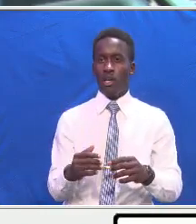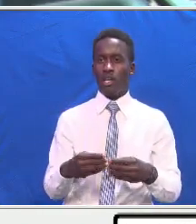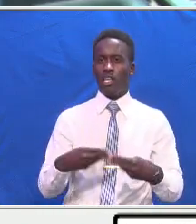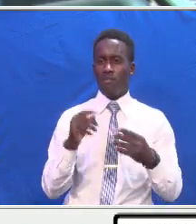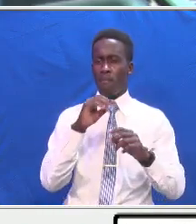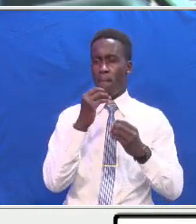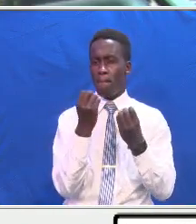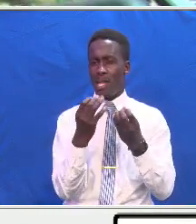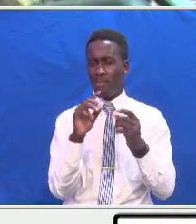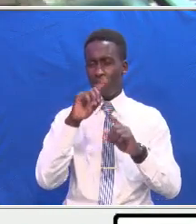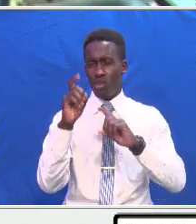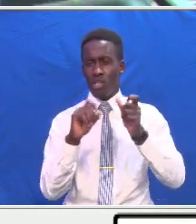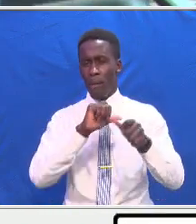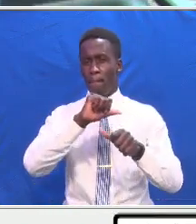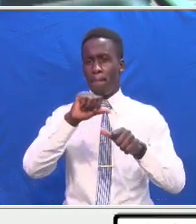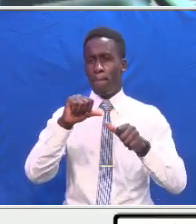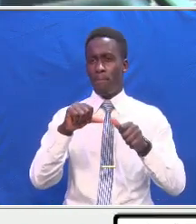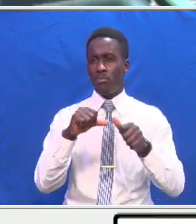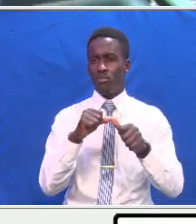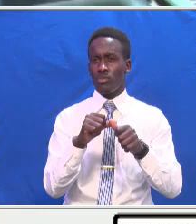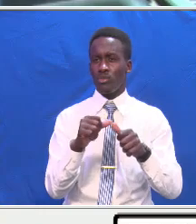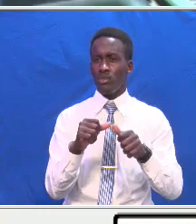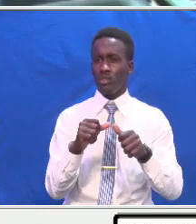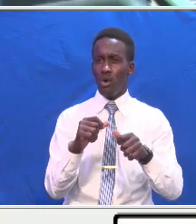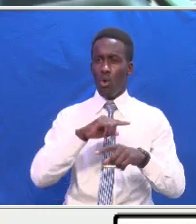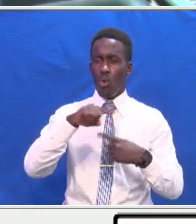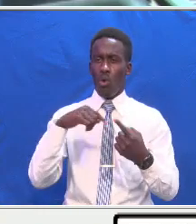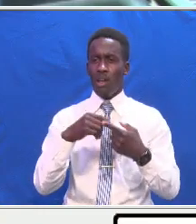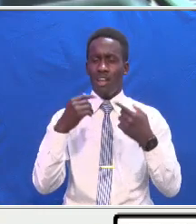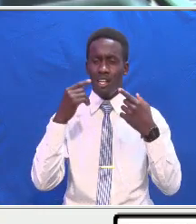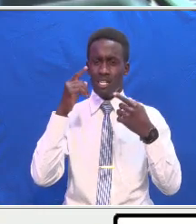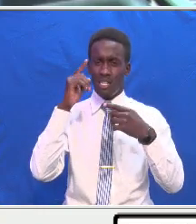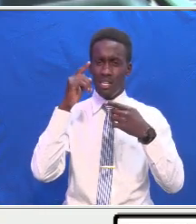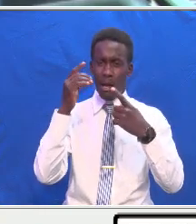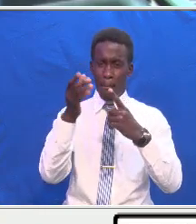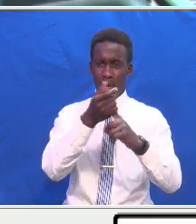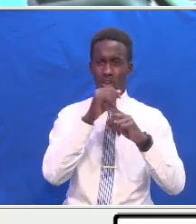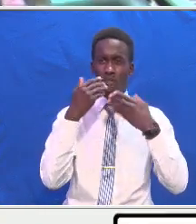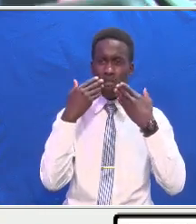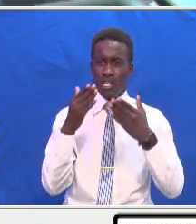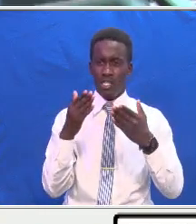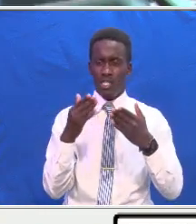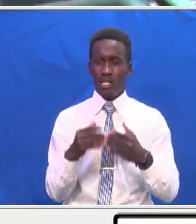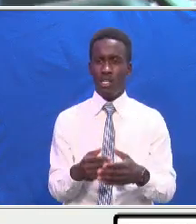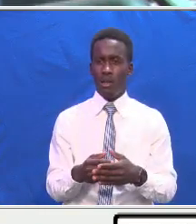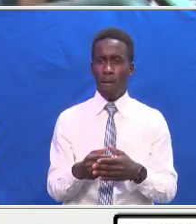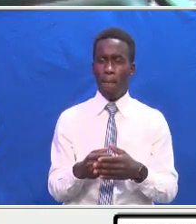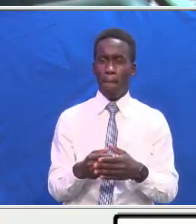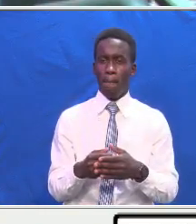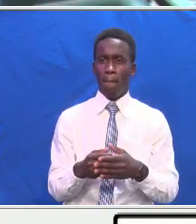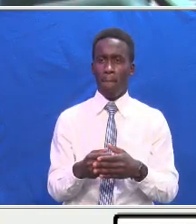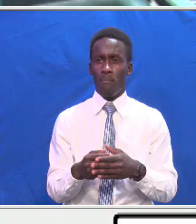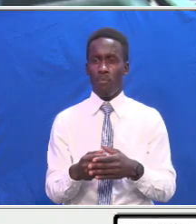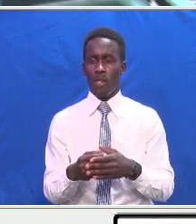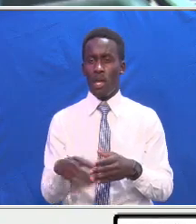ni lini visa vya utekaji nyara wa lazima vitakwisha nchini, licha ya ahadi ya Rais William Ruto kabla ya uchaguzi mkuu